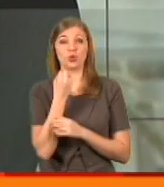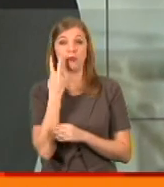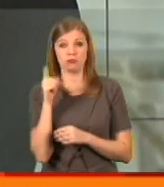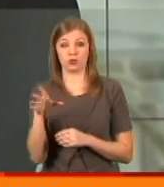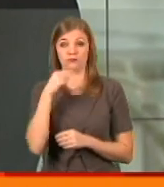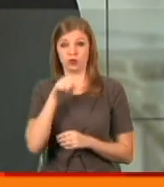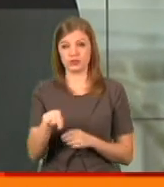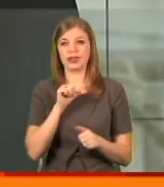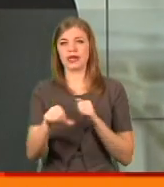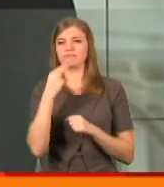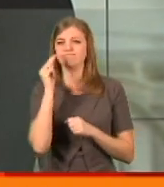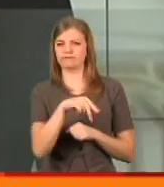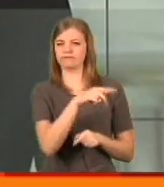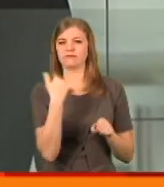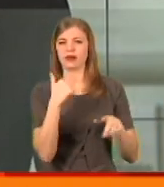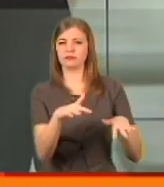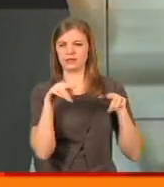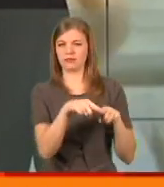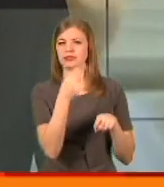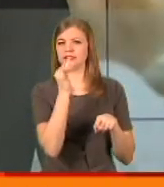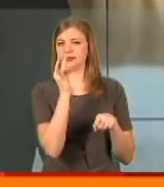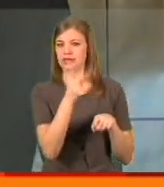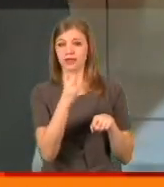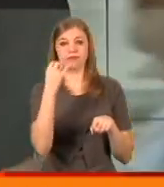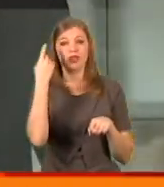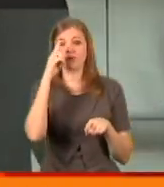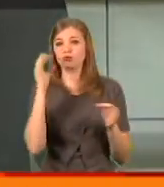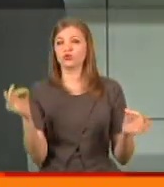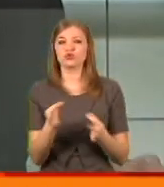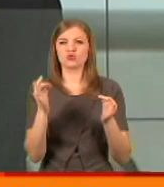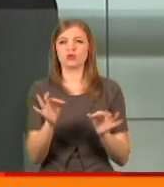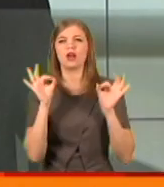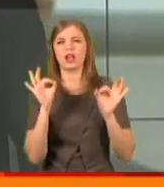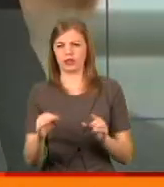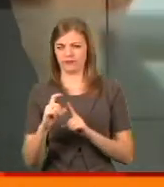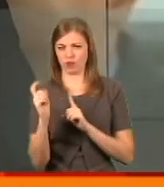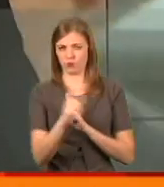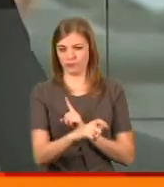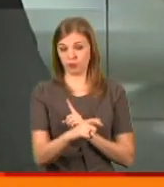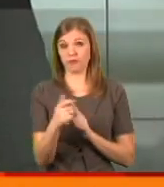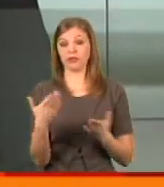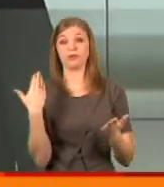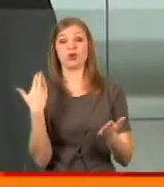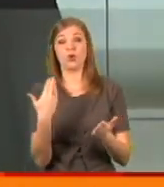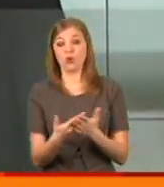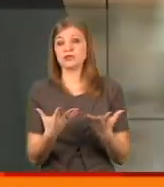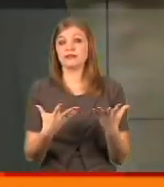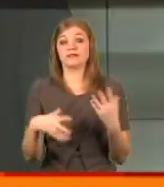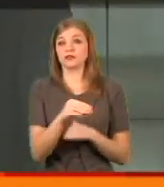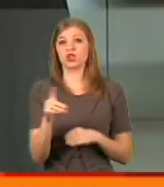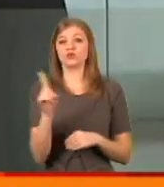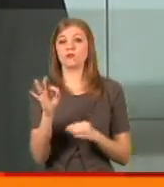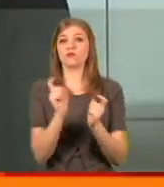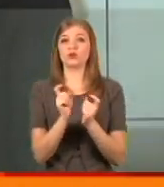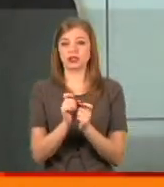окрім звинувачення, що в британському парламенті цирк, не придумали жодної адекватної відповіді Терезі Мей. Ось усе, що про